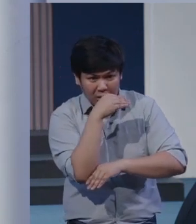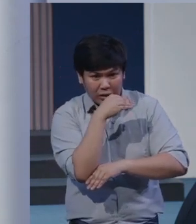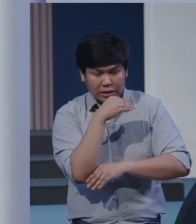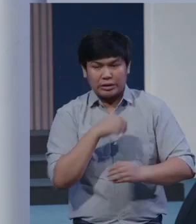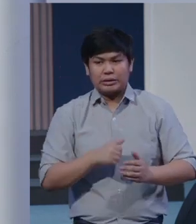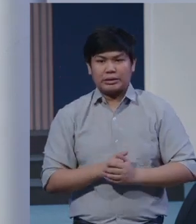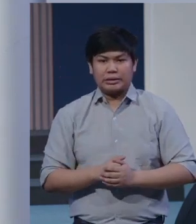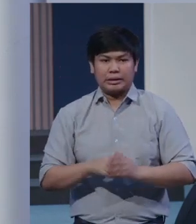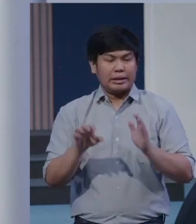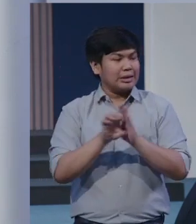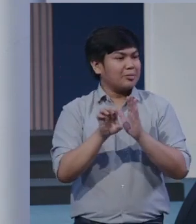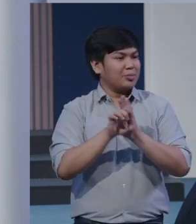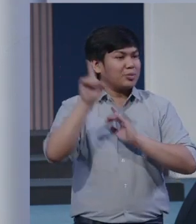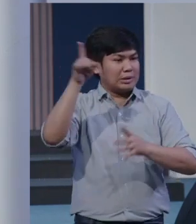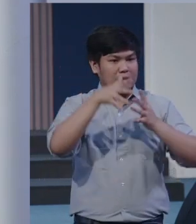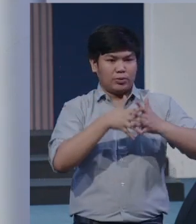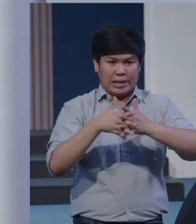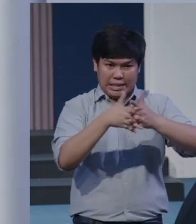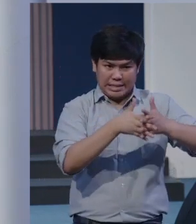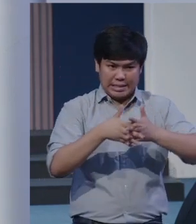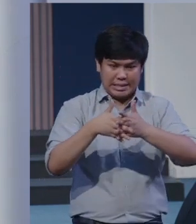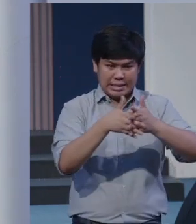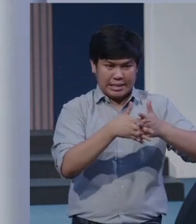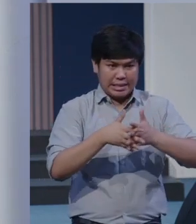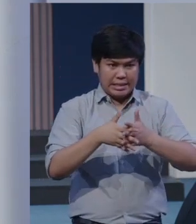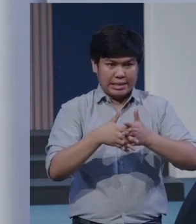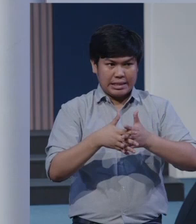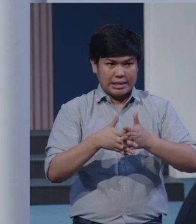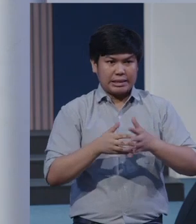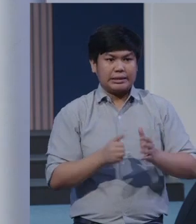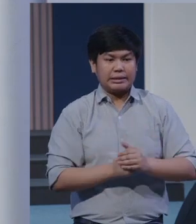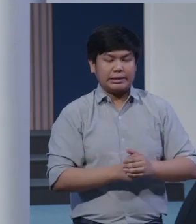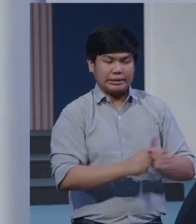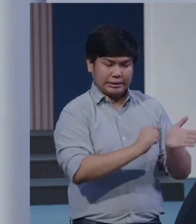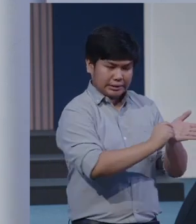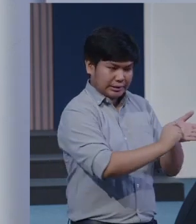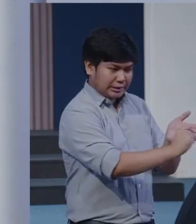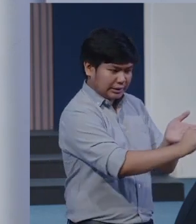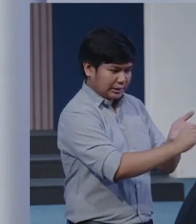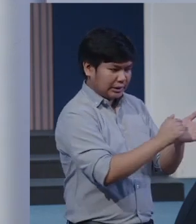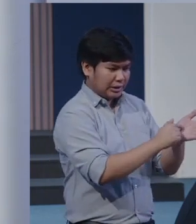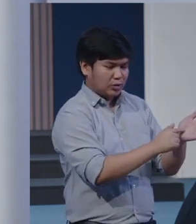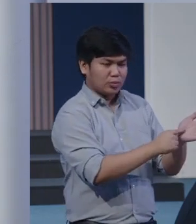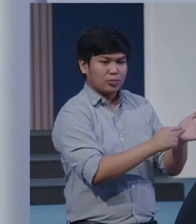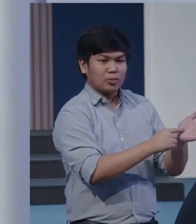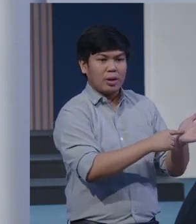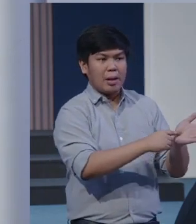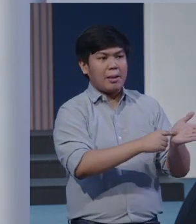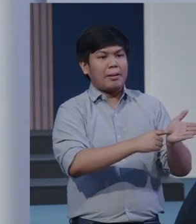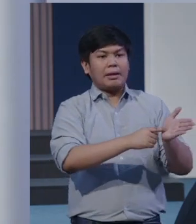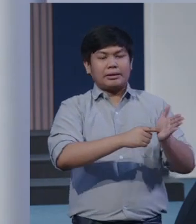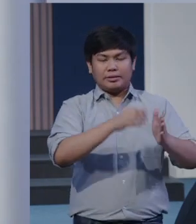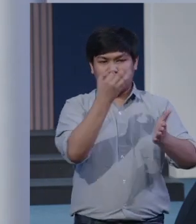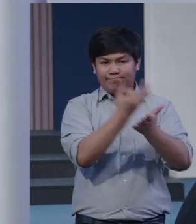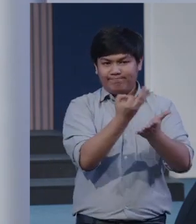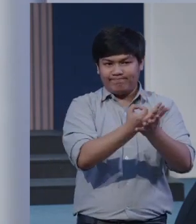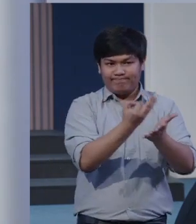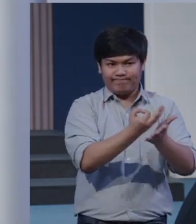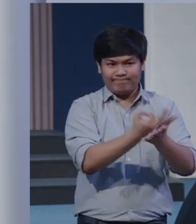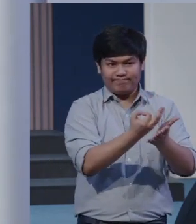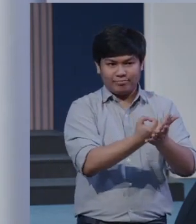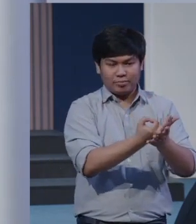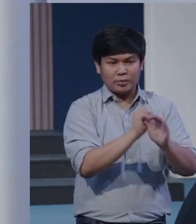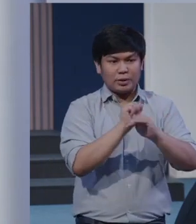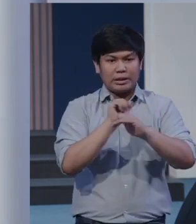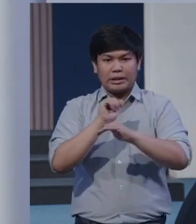lie sa America the check is in the mail yung checking pambayad ko sayo